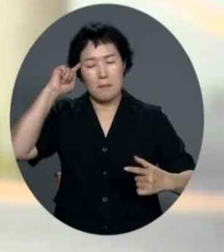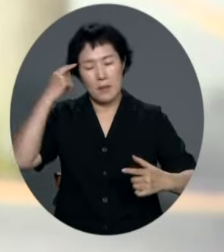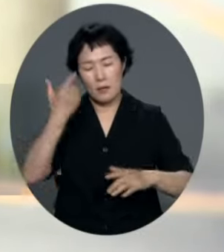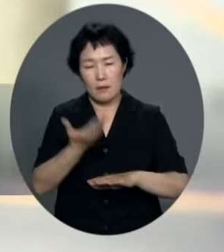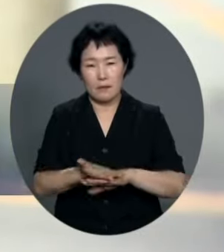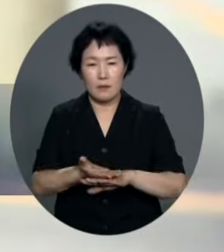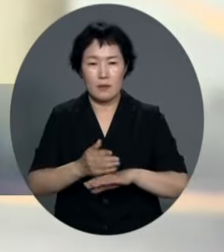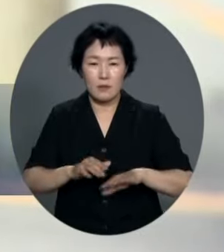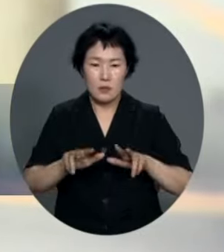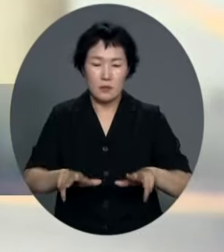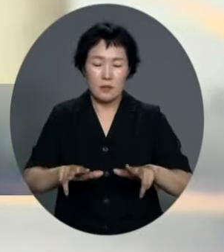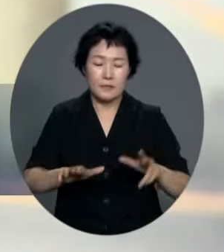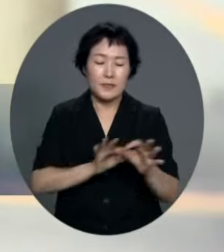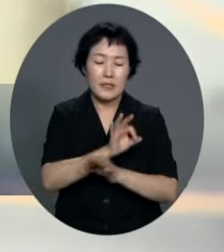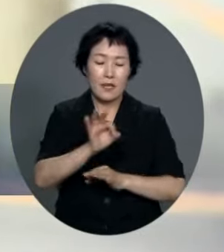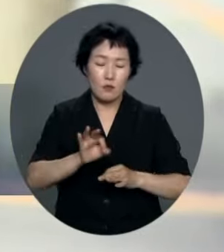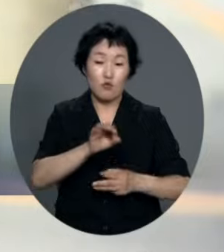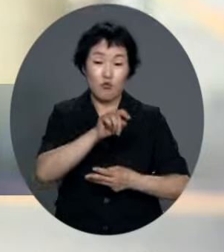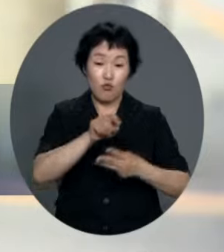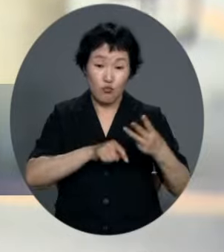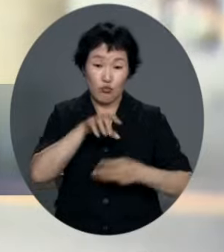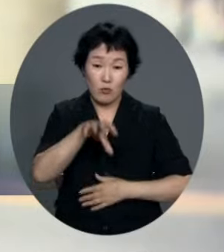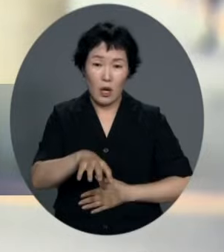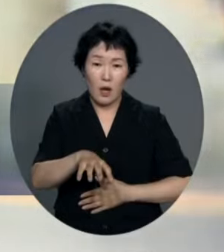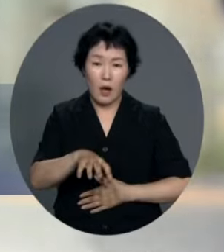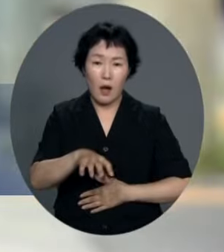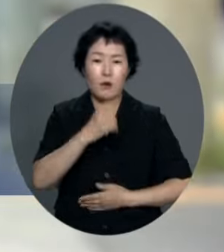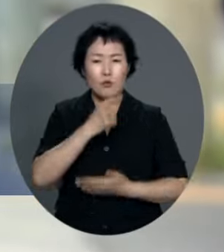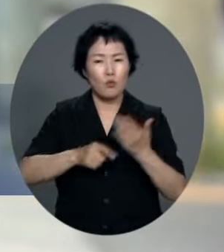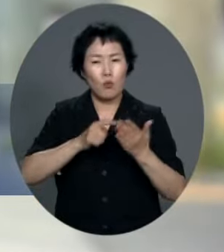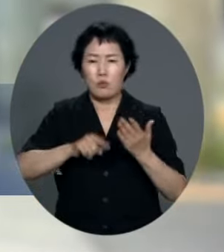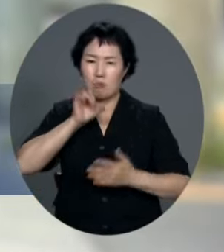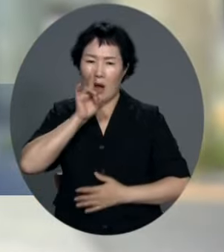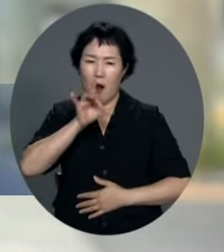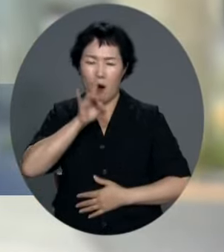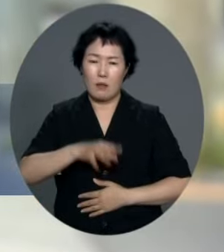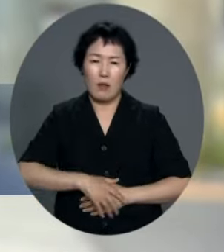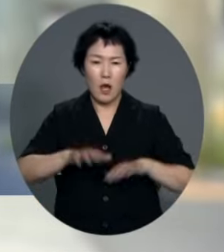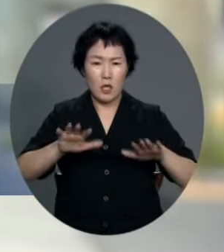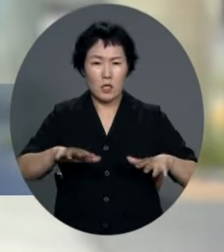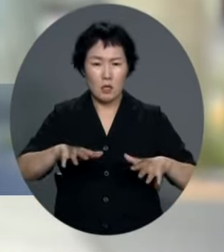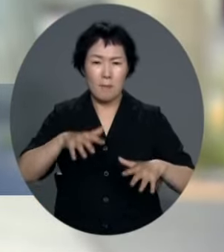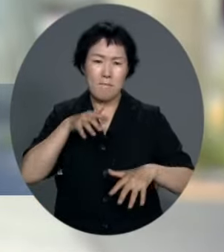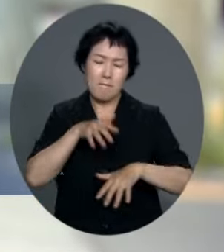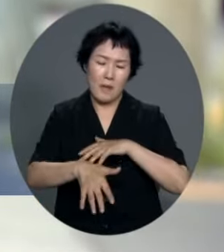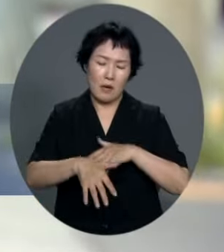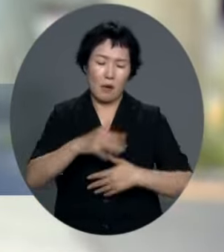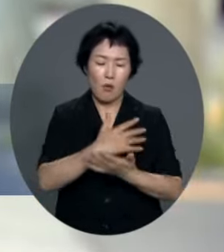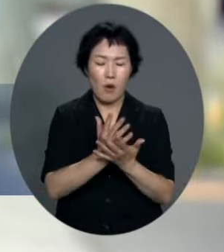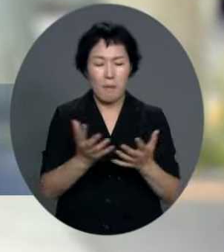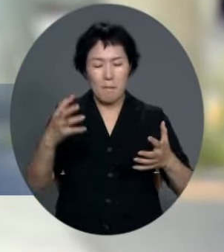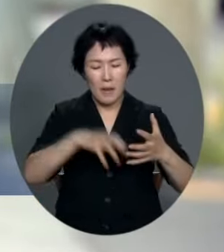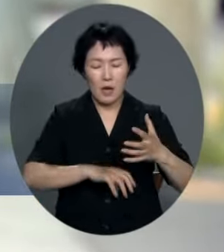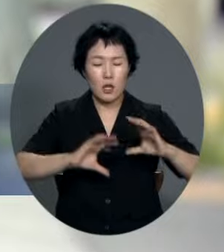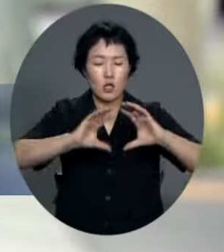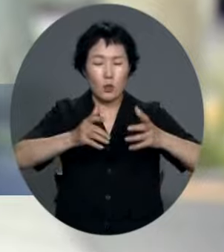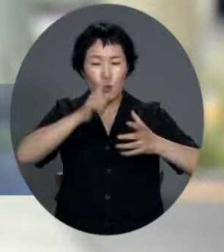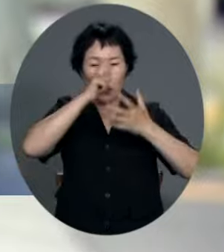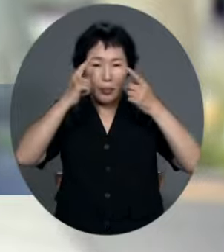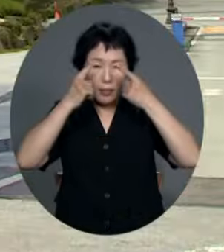캠퍼스가 어 희생양이 되는 것만 두고만 볼 수 없었습니다 이런 식의 학가 통폐합은 로콜 대학 설립 취지와 맞지